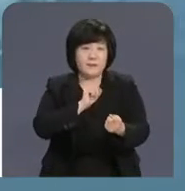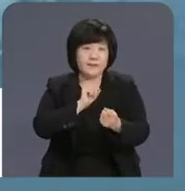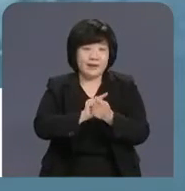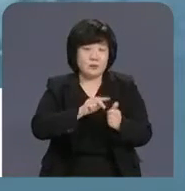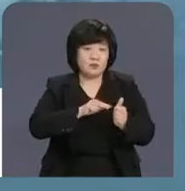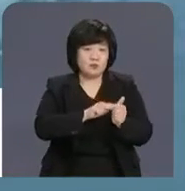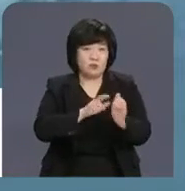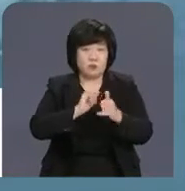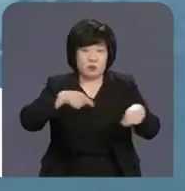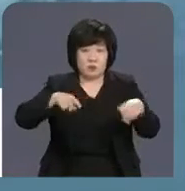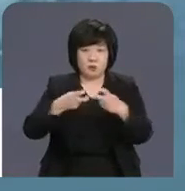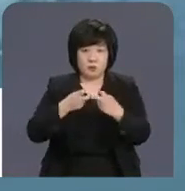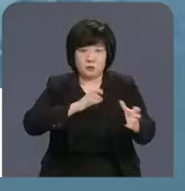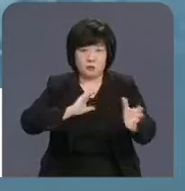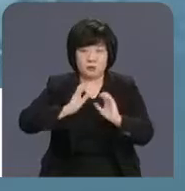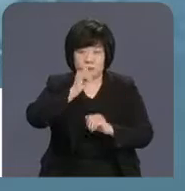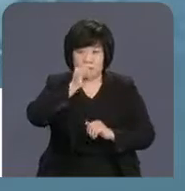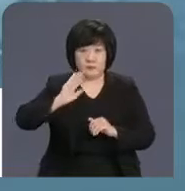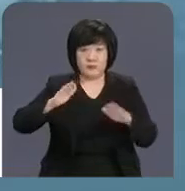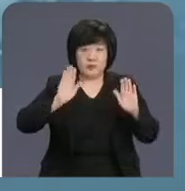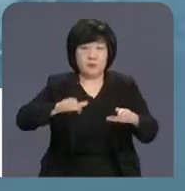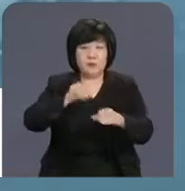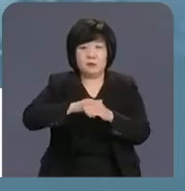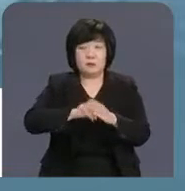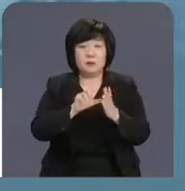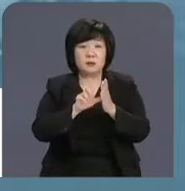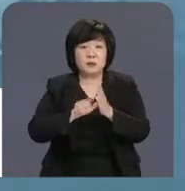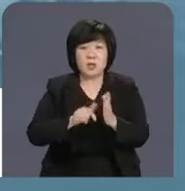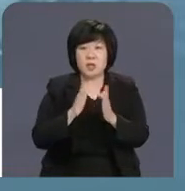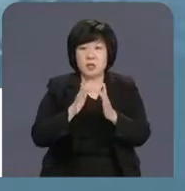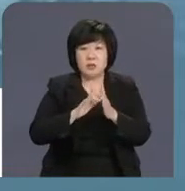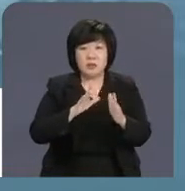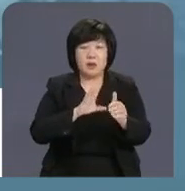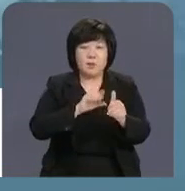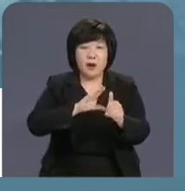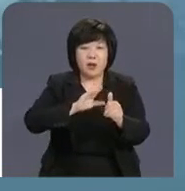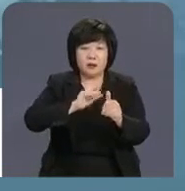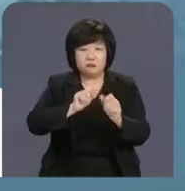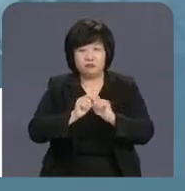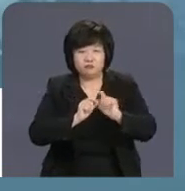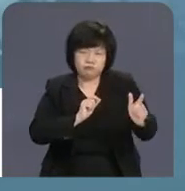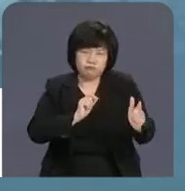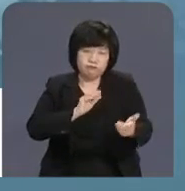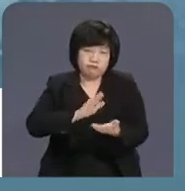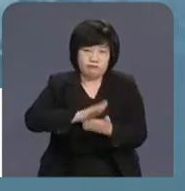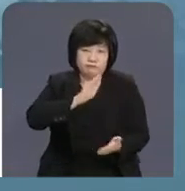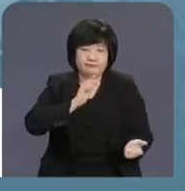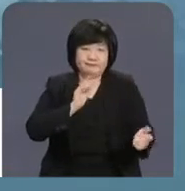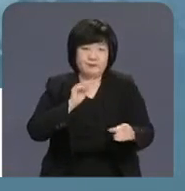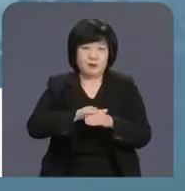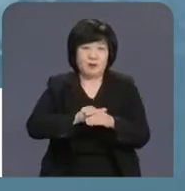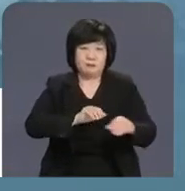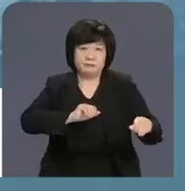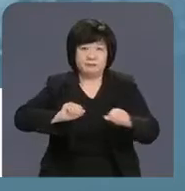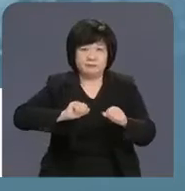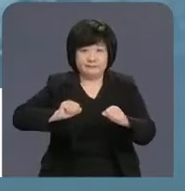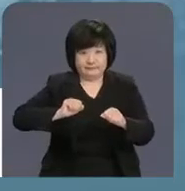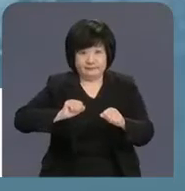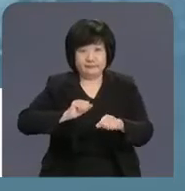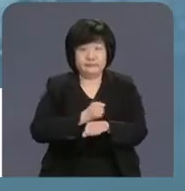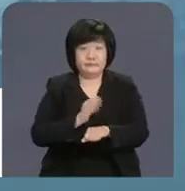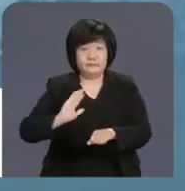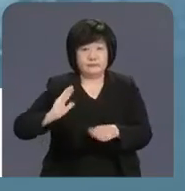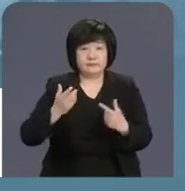정책 간담회를 열었습니다. 특히 이번 선거에서는 인터넷 방송이 가장 치열한 선거운동의 장으로 자리 잡고